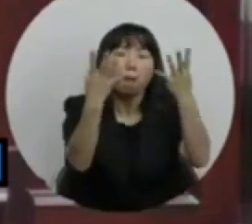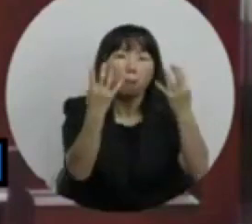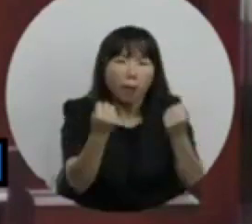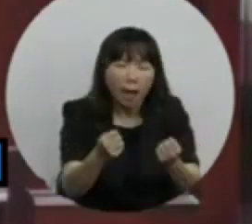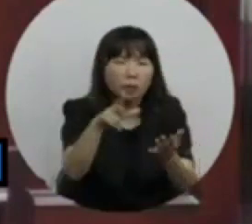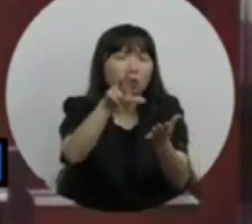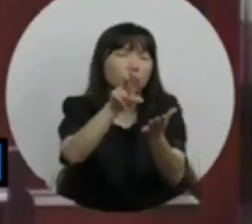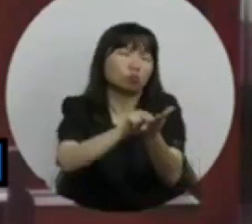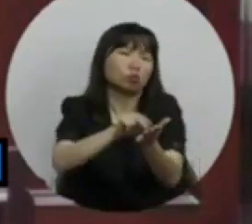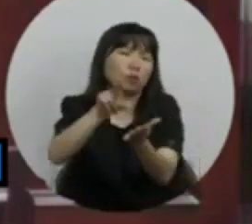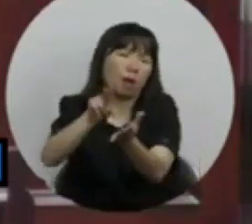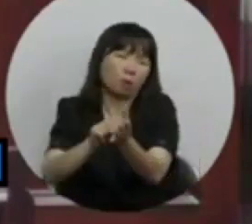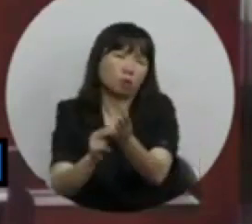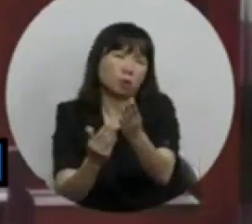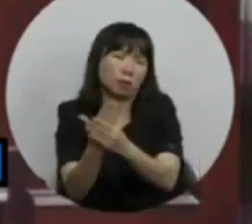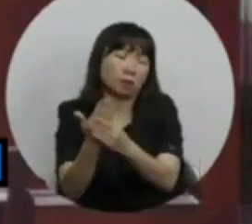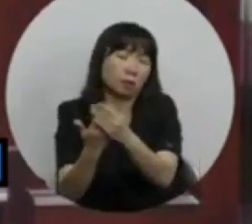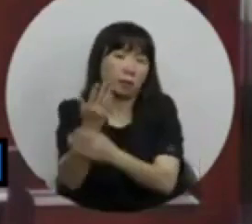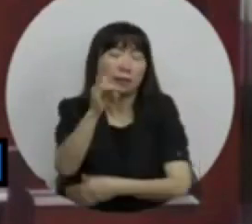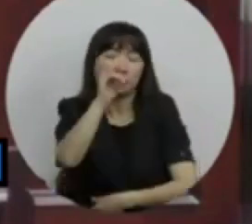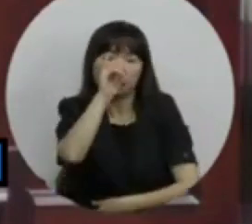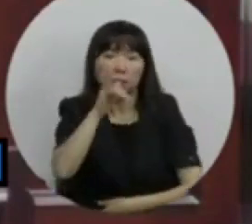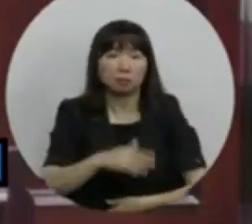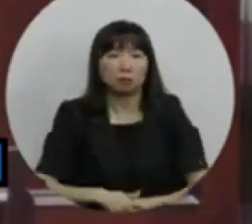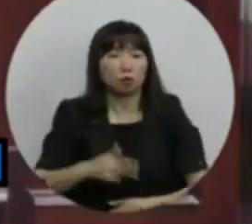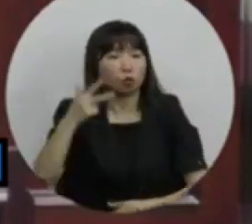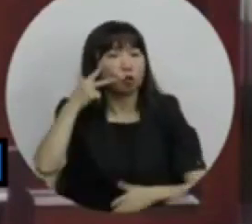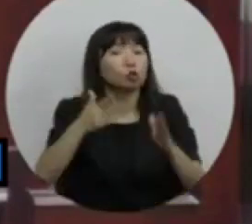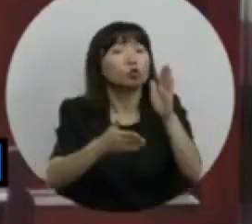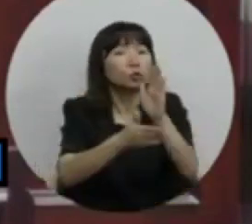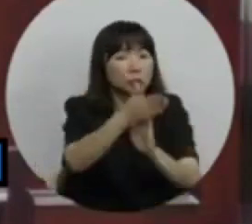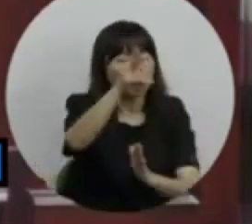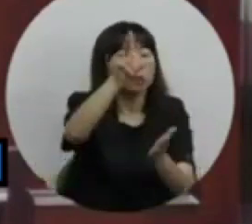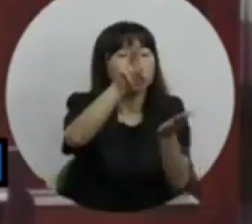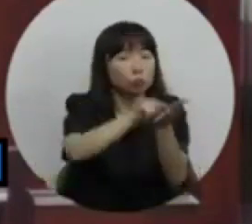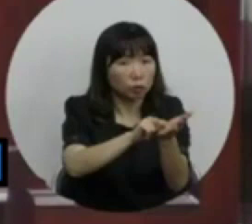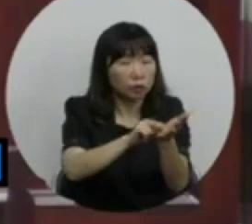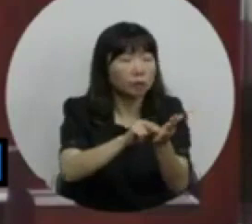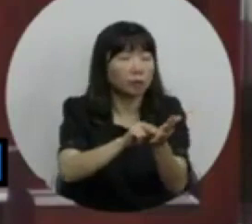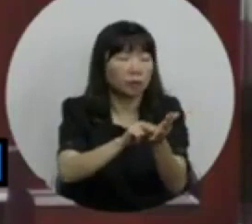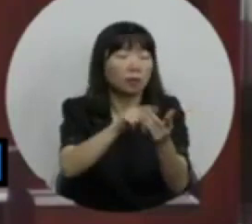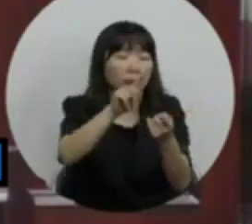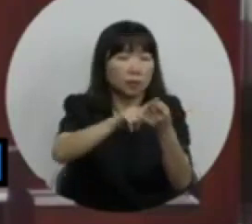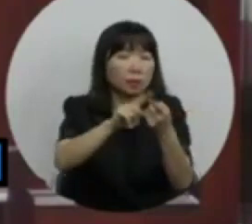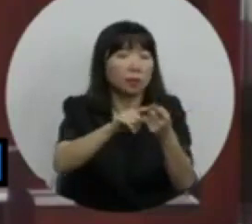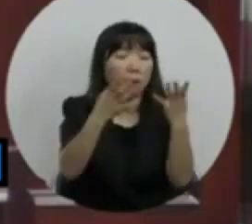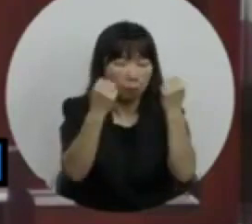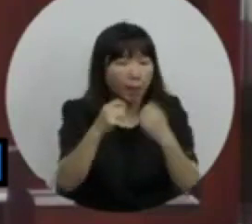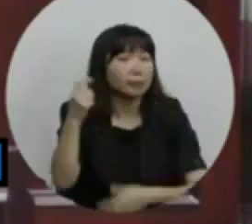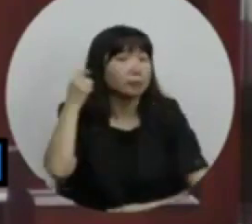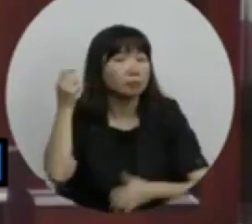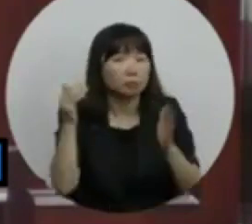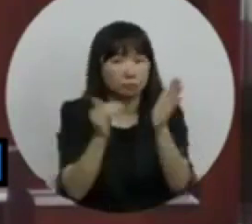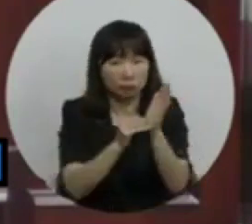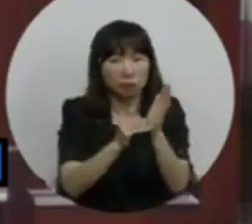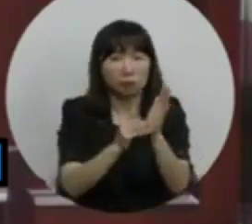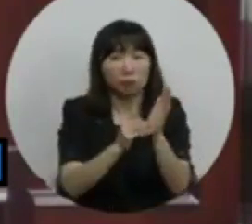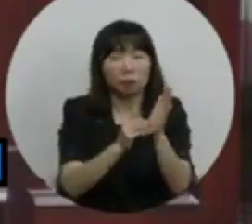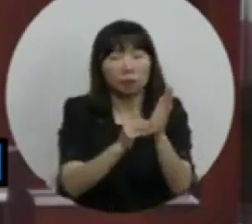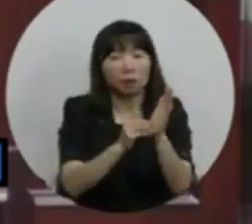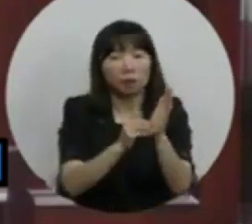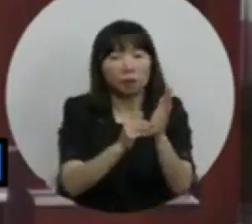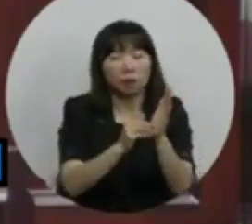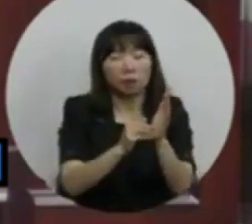문제 제기를 하고 있습니다. 여주시에서도 그런 문제 제기를 많이 들었습니다. 지금 우리